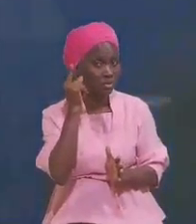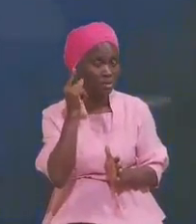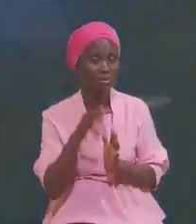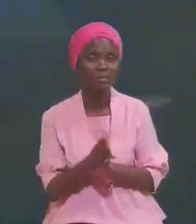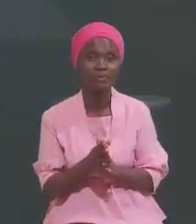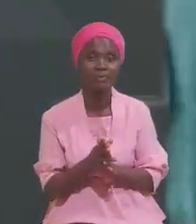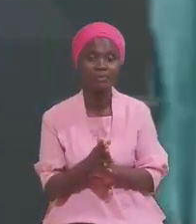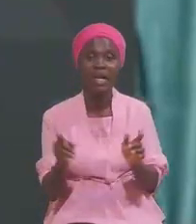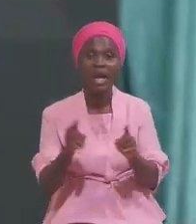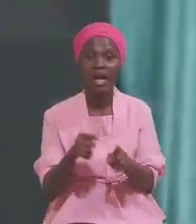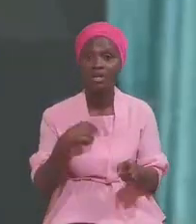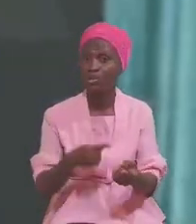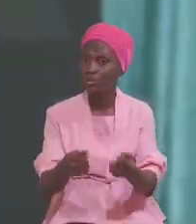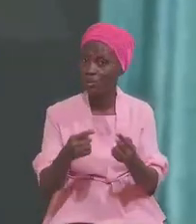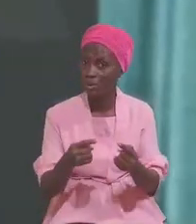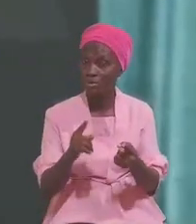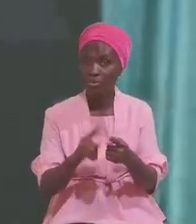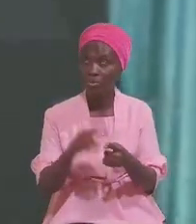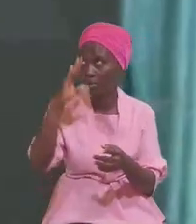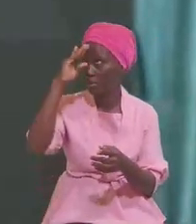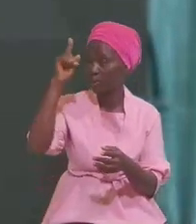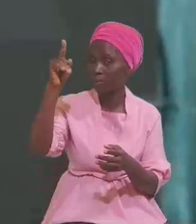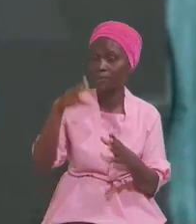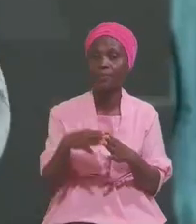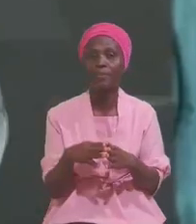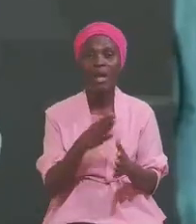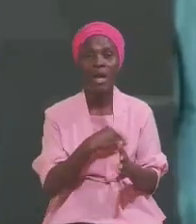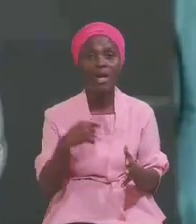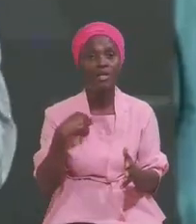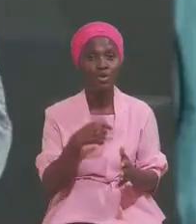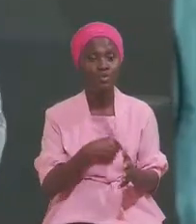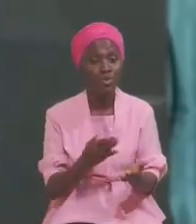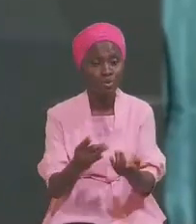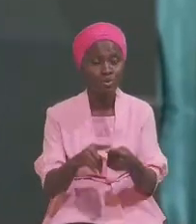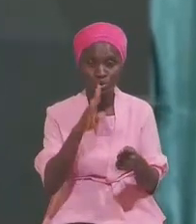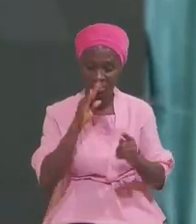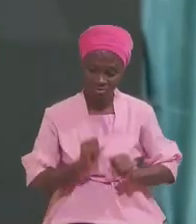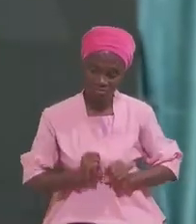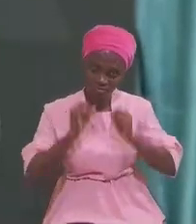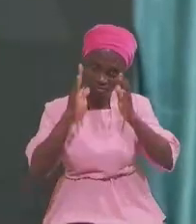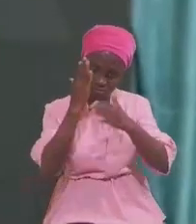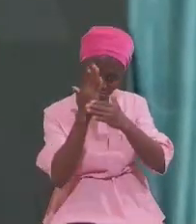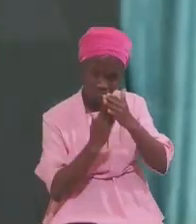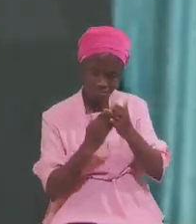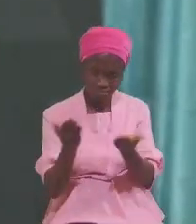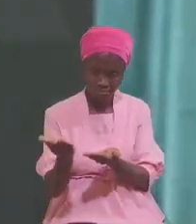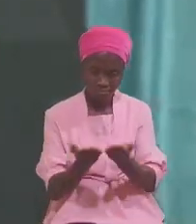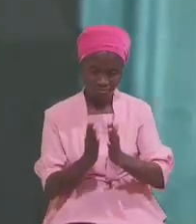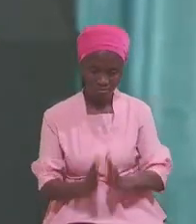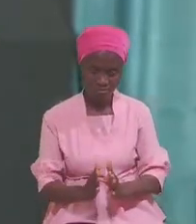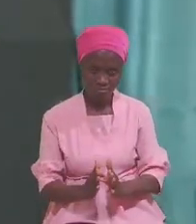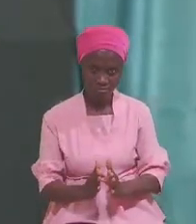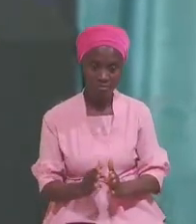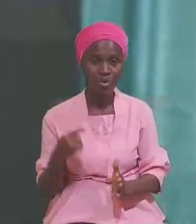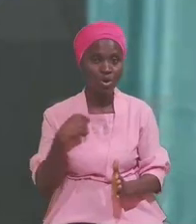Comme nous venons à lui et nous voulons être des serviteurs, des messagers soumis